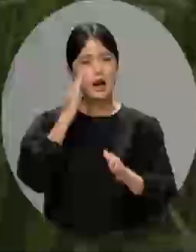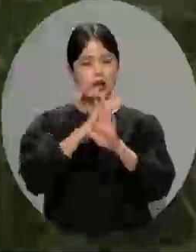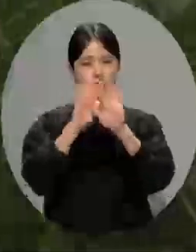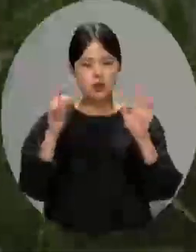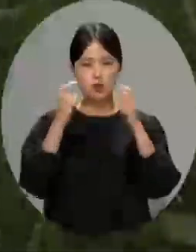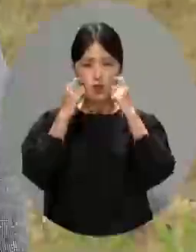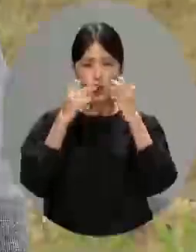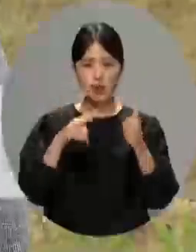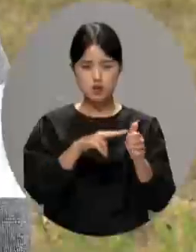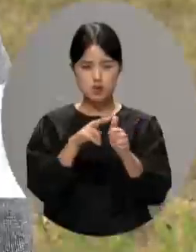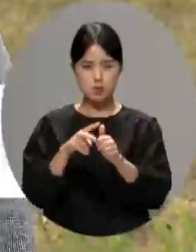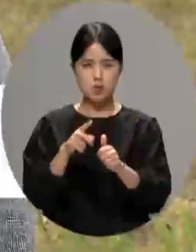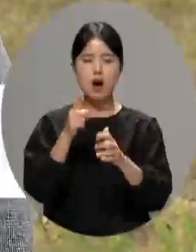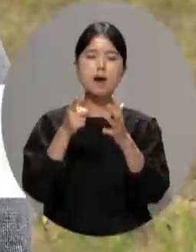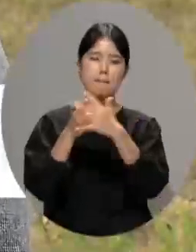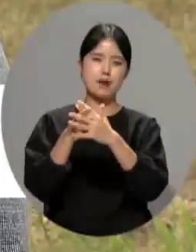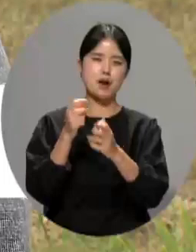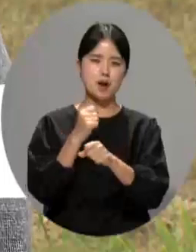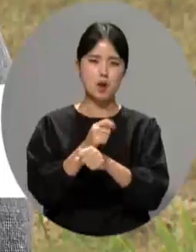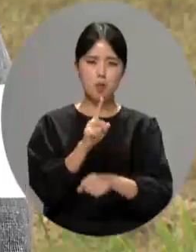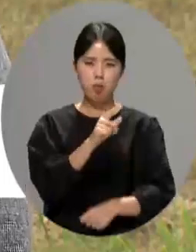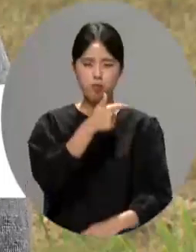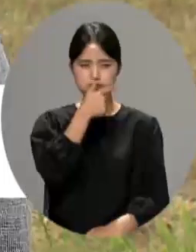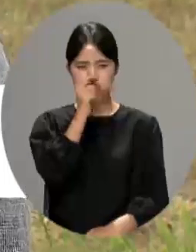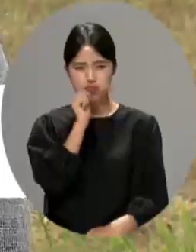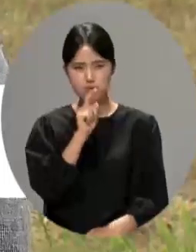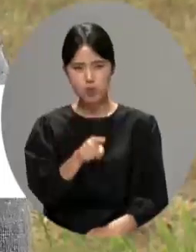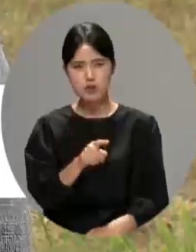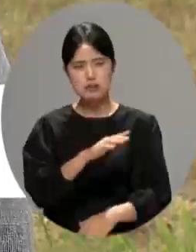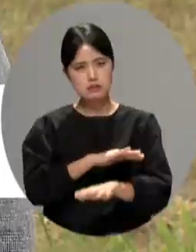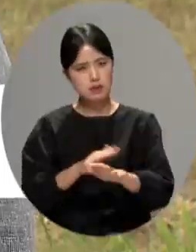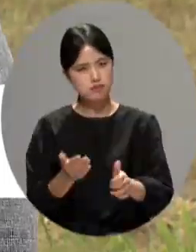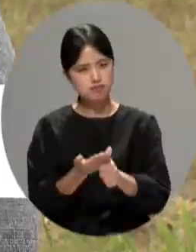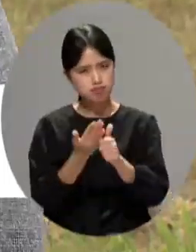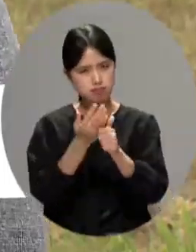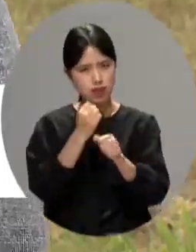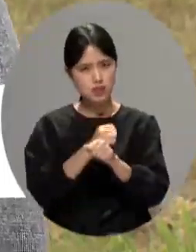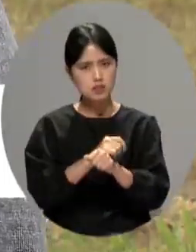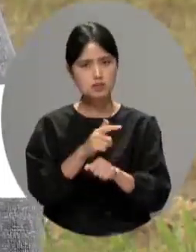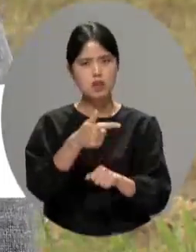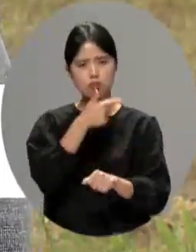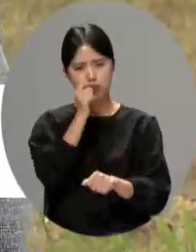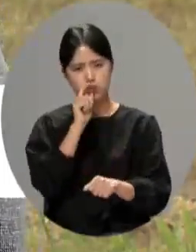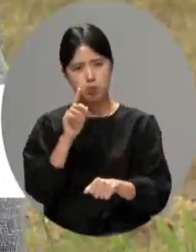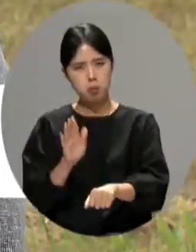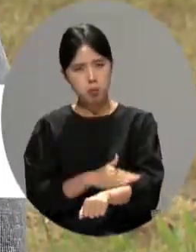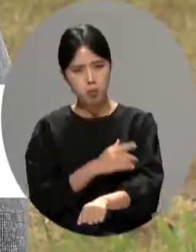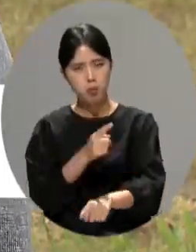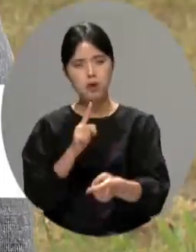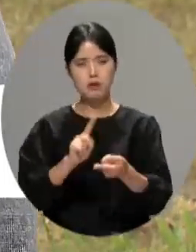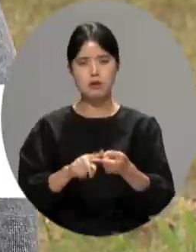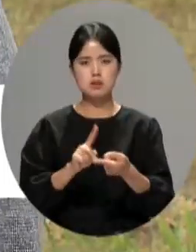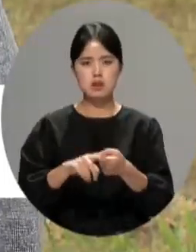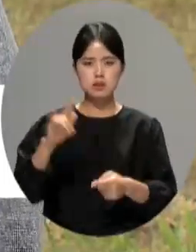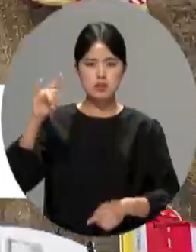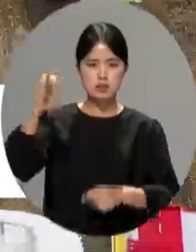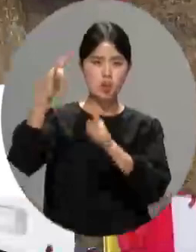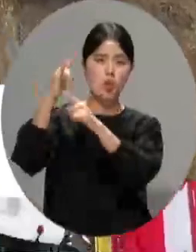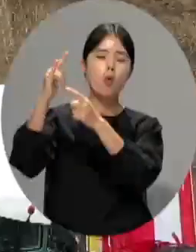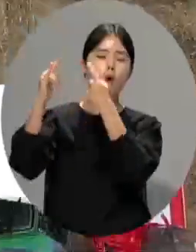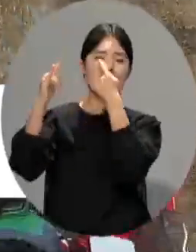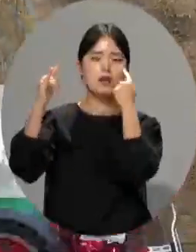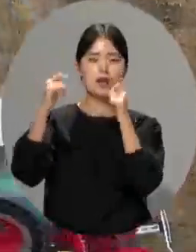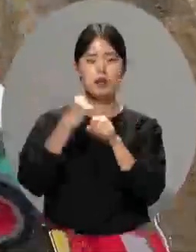정보를 보고 지수의 비료가 부족한지 아니면 생물이 잘 자라고 있는지 못 자라고 있는지 이런 부분들을 들어오니 확인을